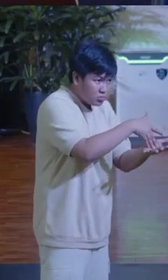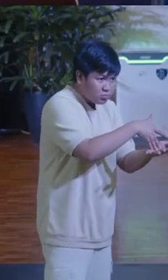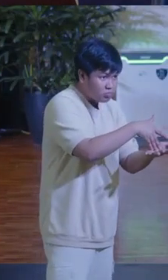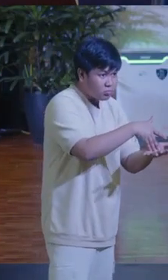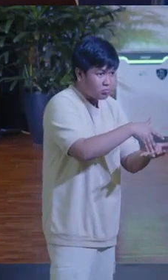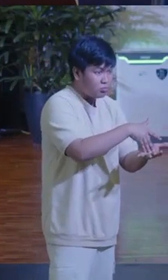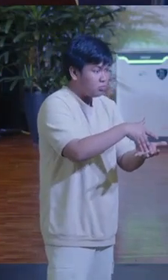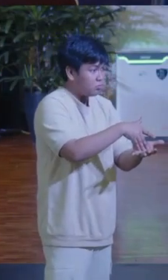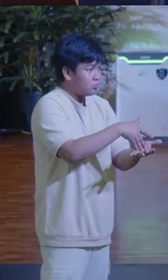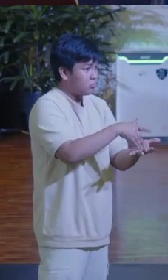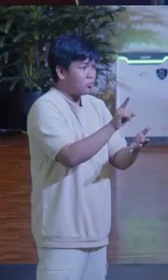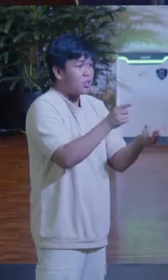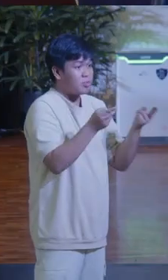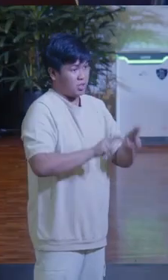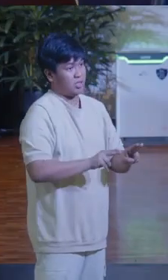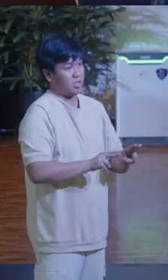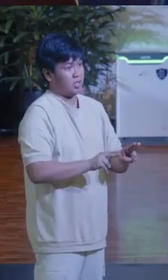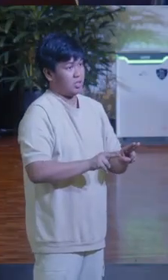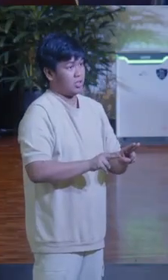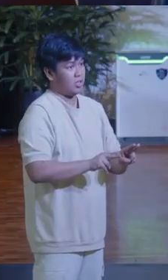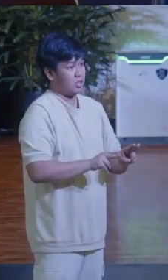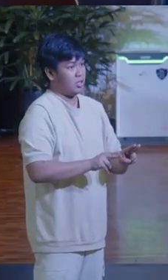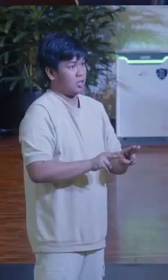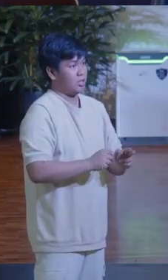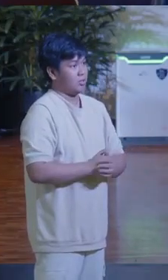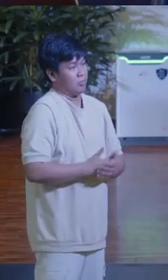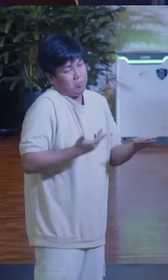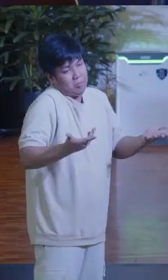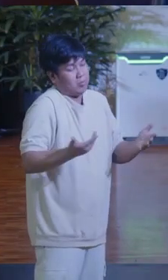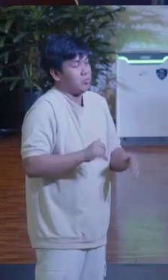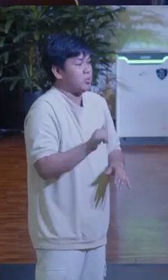ginagawa nyo yung ginawa ni Pedro.